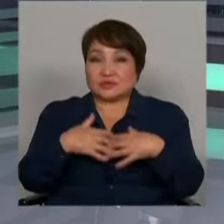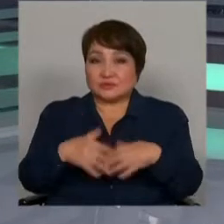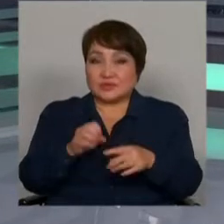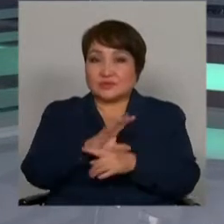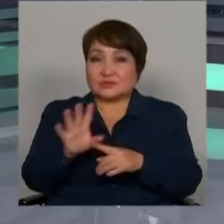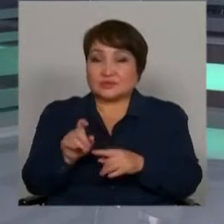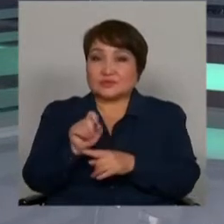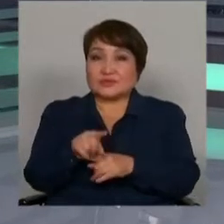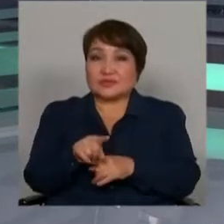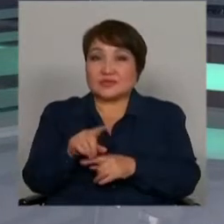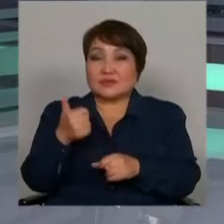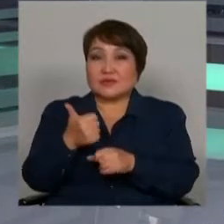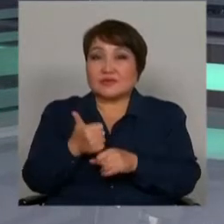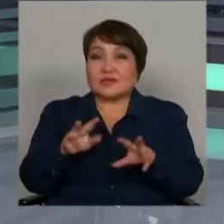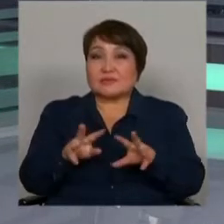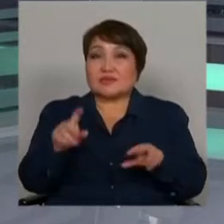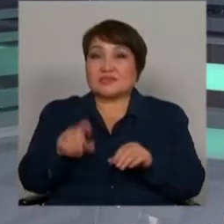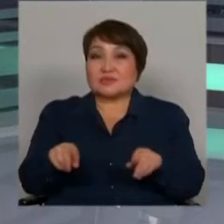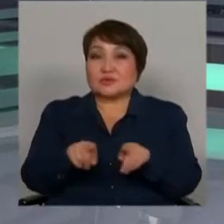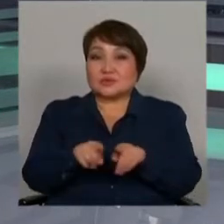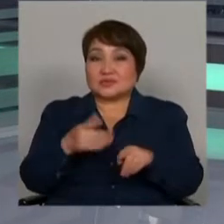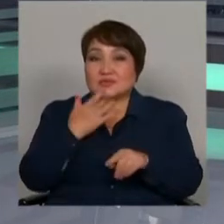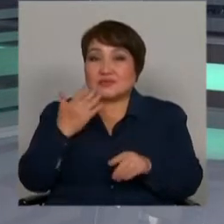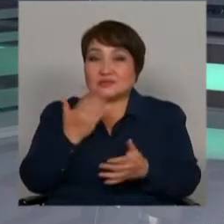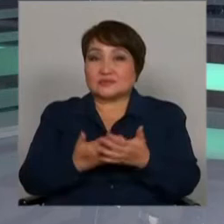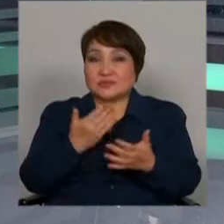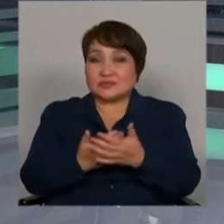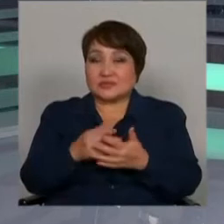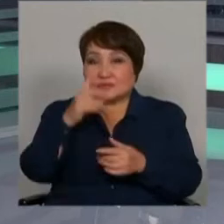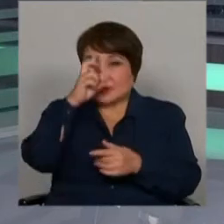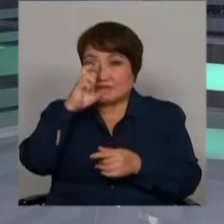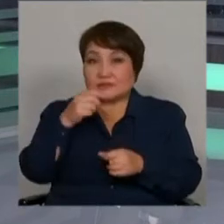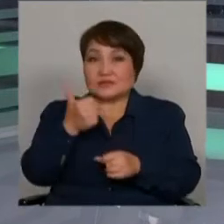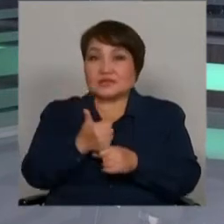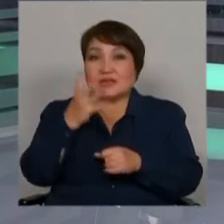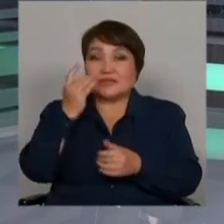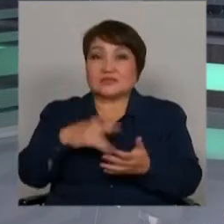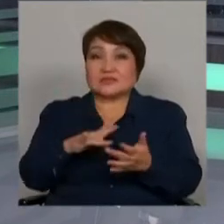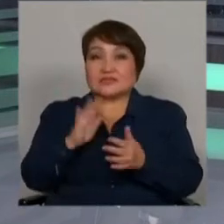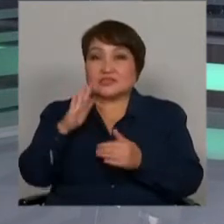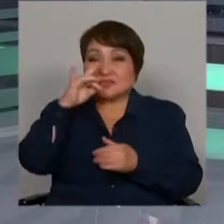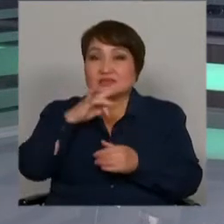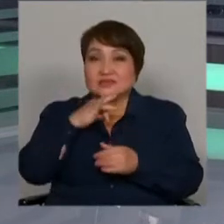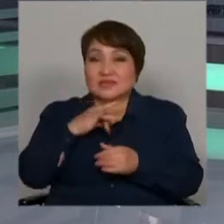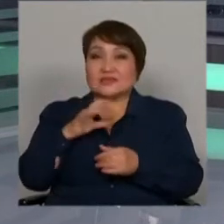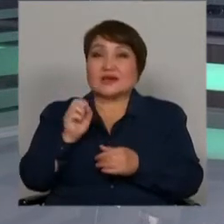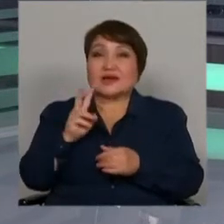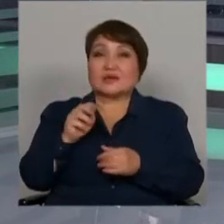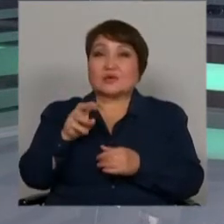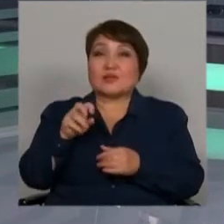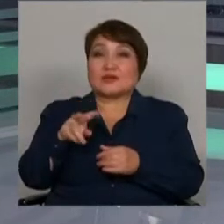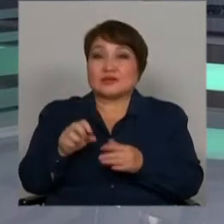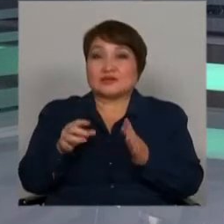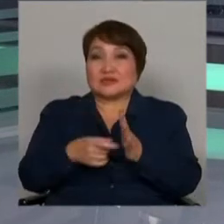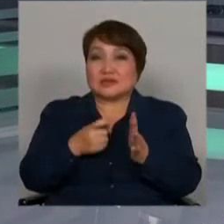тапсырды. Премьер-министрге осындай пәрмен берген мемлекет басшысы Алматы қаласы, Шығыс Қазақстан, Ақмола және Қарағанды облыстар